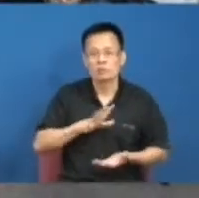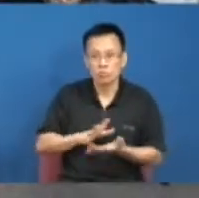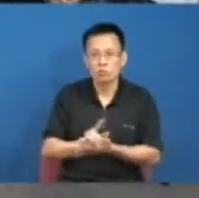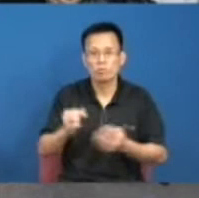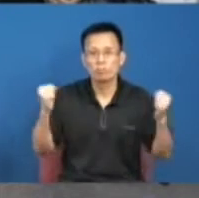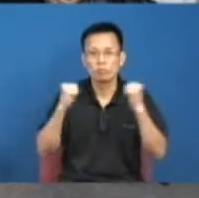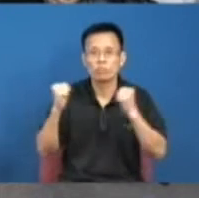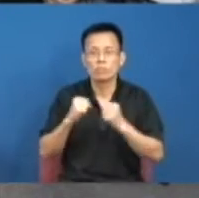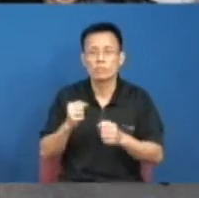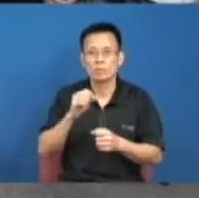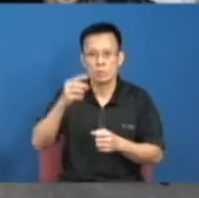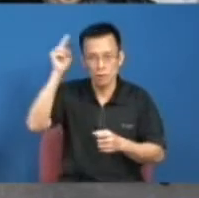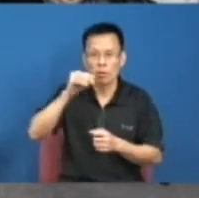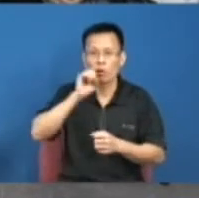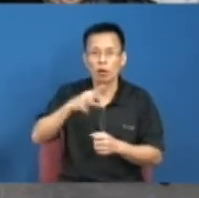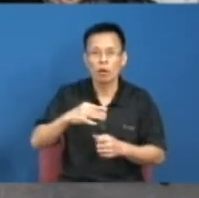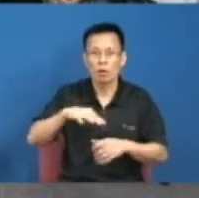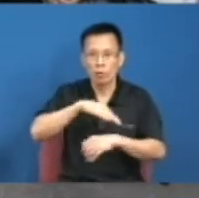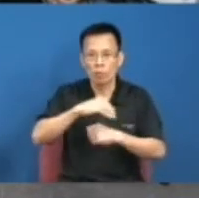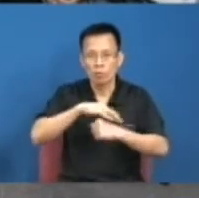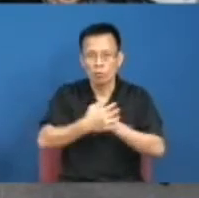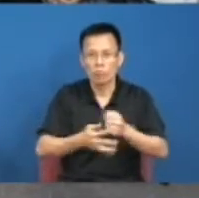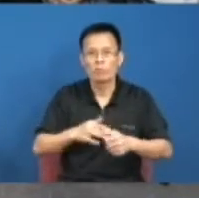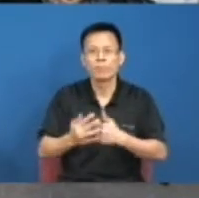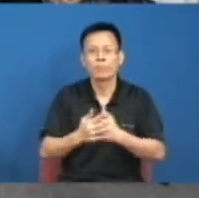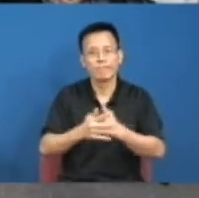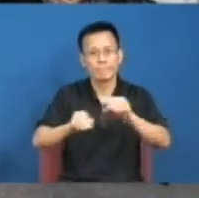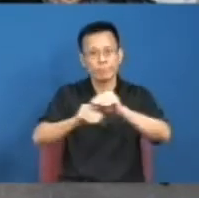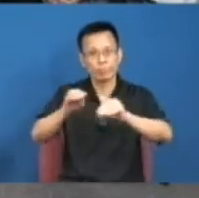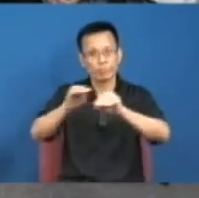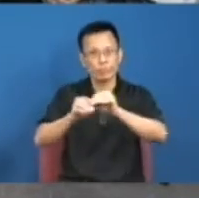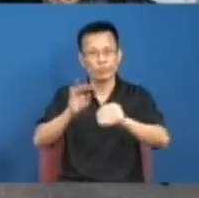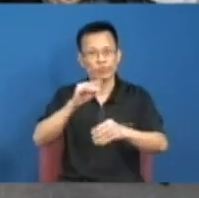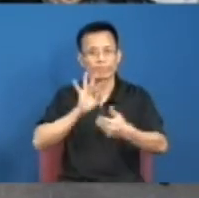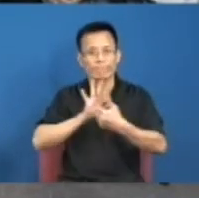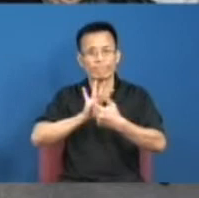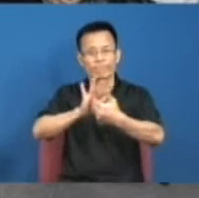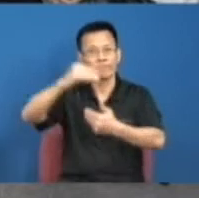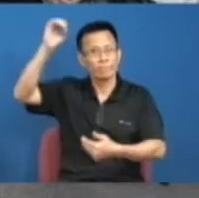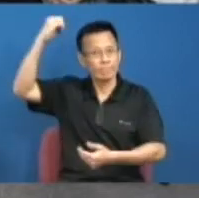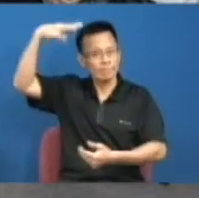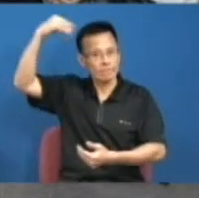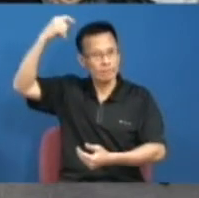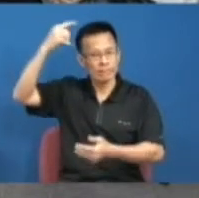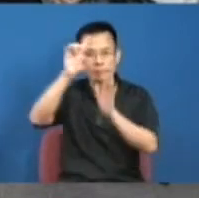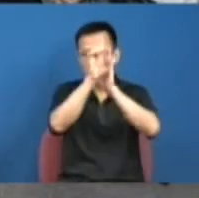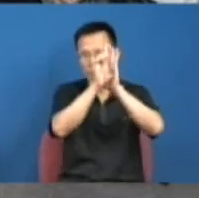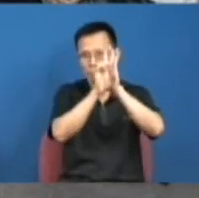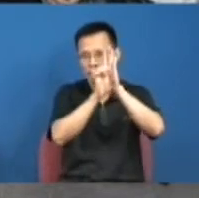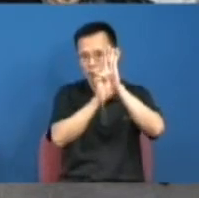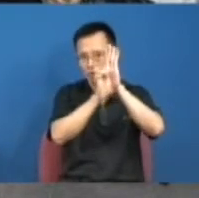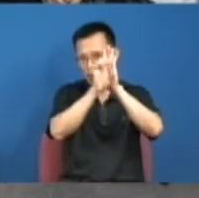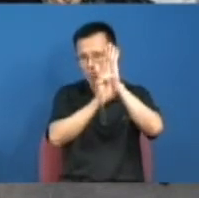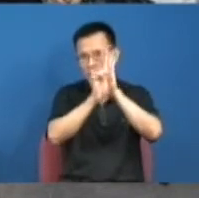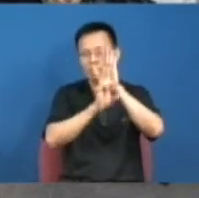叫環保嘅建築。咁其實我覺得咧，如果能夠譬如擋太陽，減低嗰、那個即係温度嘅上升，令到嗰個